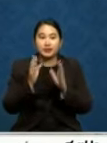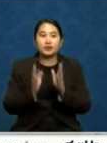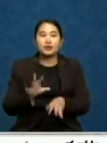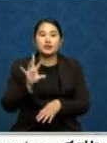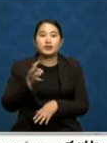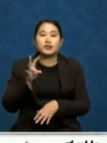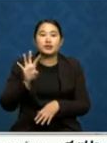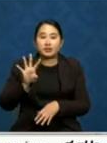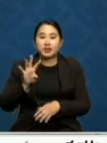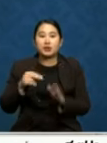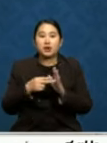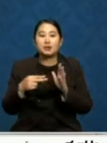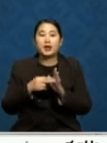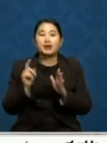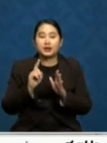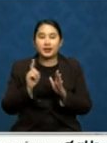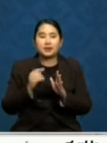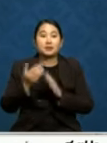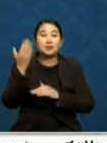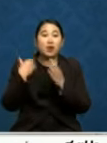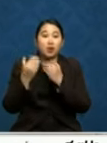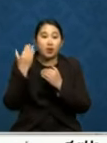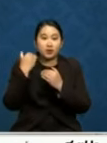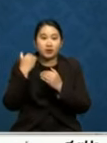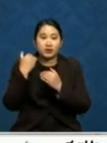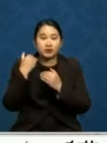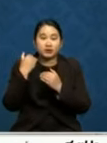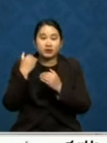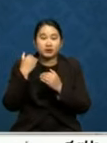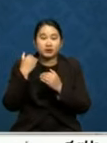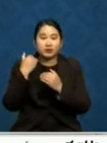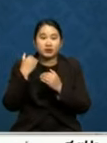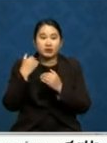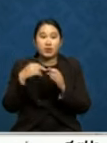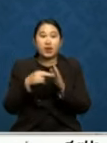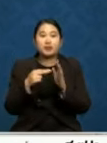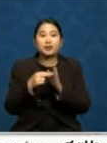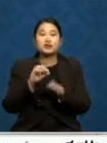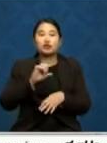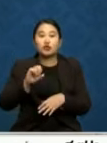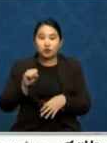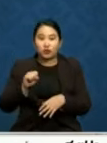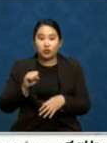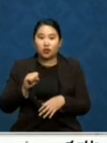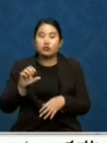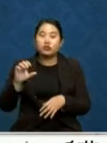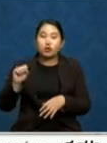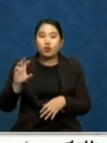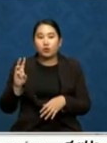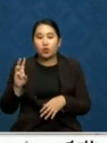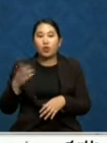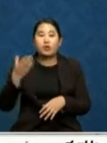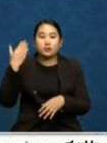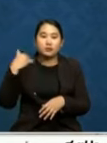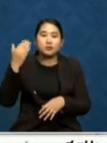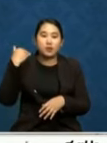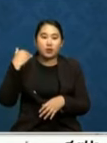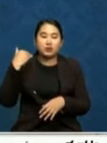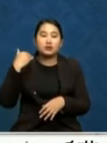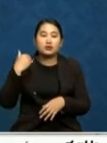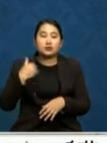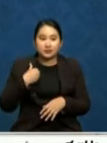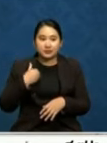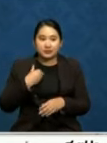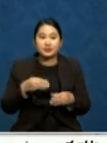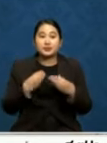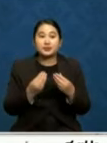74ท่านก็หมายความว่าในอดีตนั้นนะครับก็ยังมีทั้งสมาชิกวุฒิสภาและสมาชิกสภาผู้แทนราษฎรนะครับได้